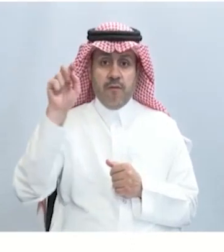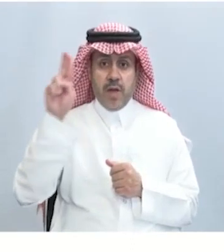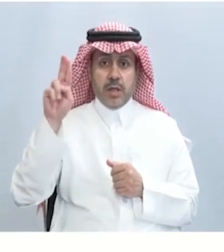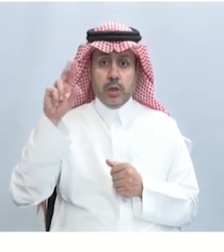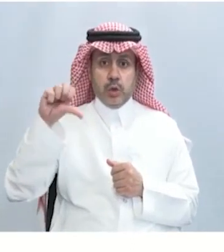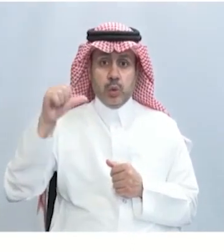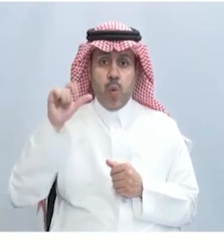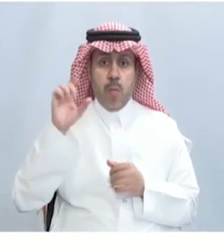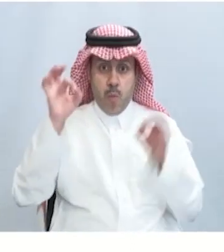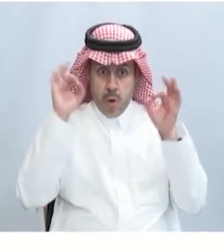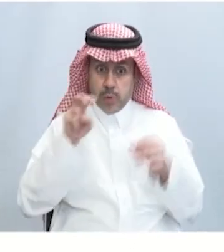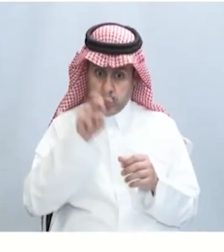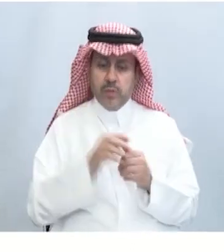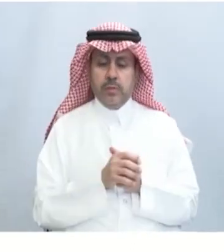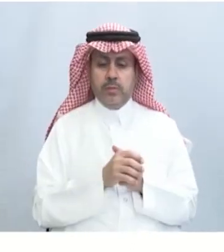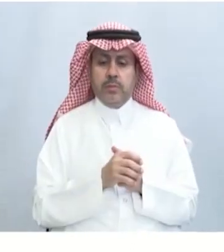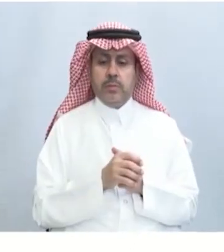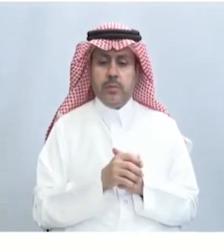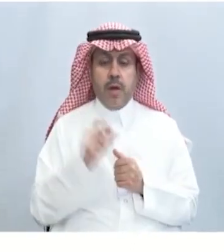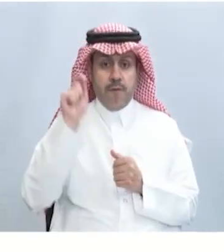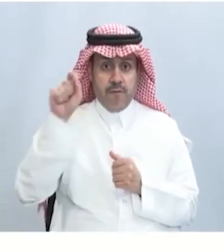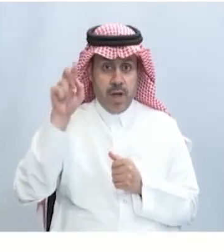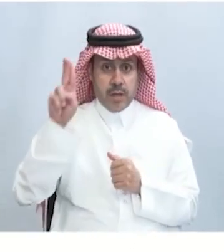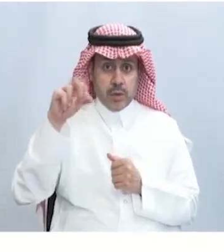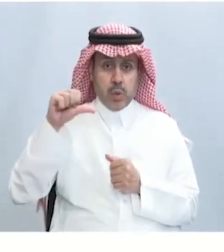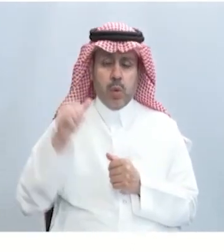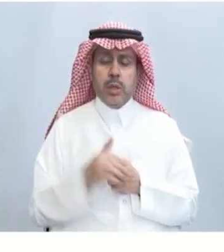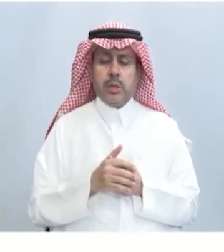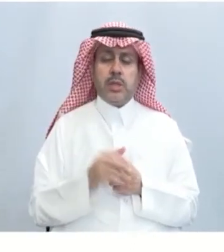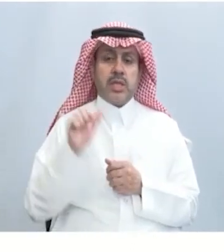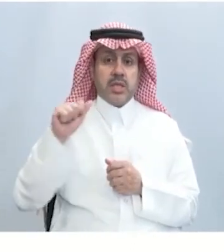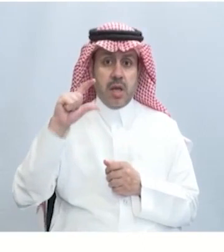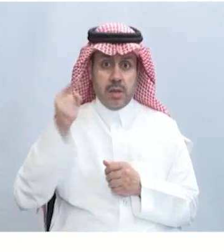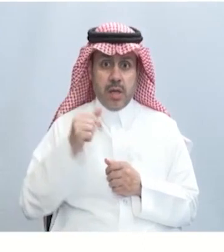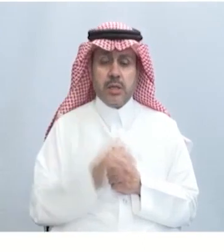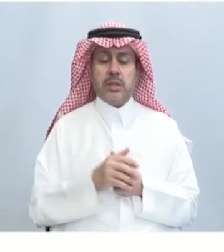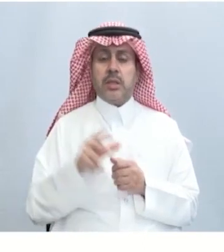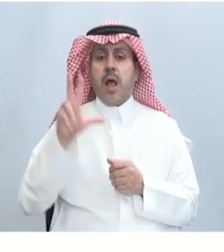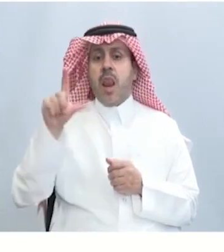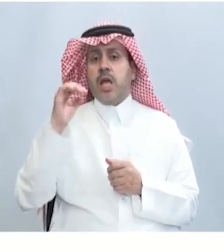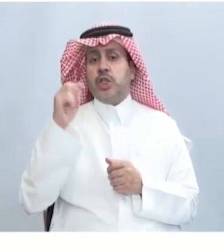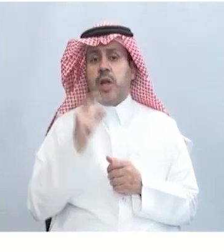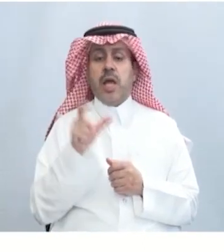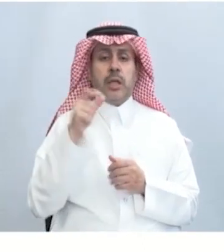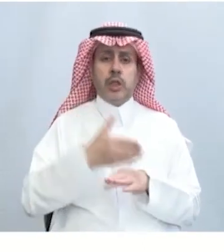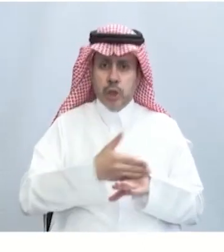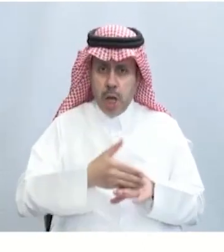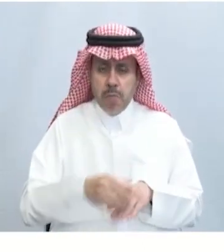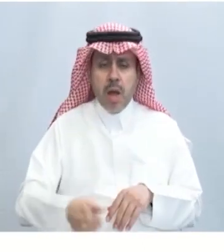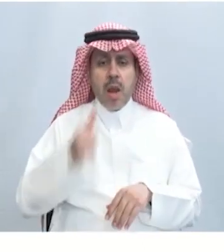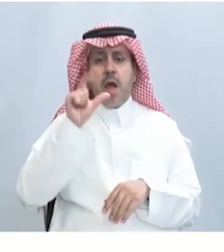نتامل جيدا اخواني واخواتي فتوى صدرت من اللجنه الدائمه للافتاء في بعض الاحكام القبليه التي